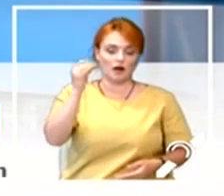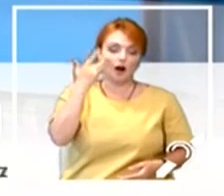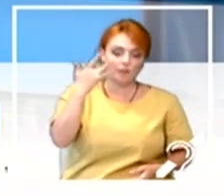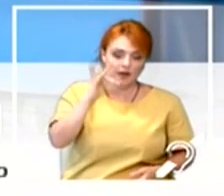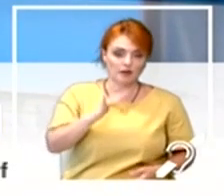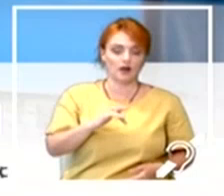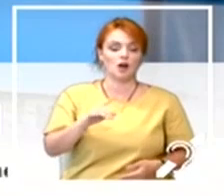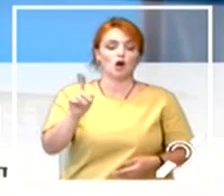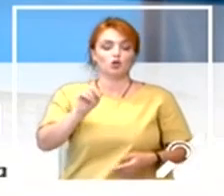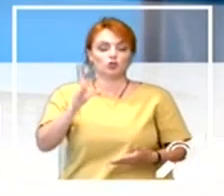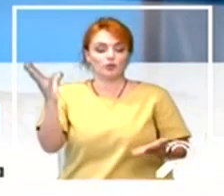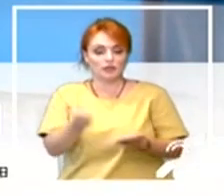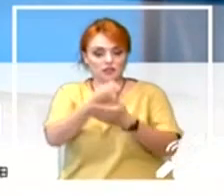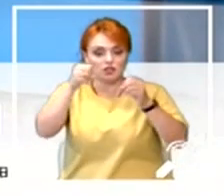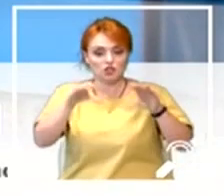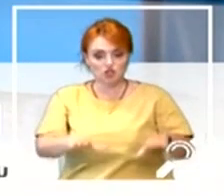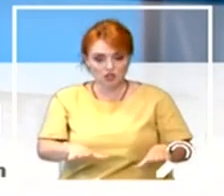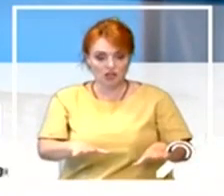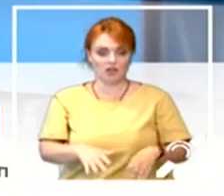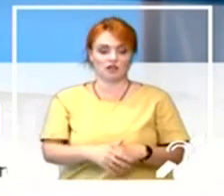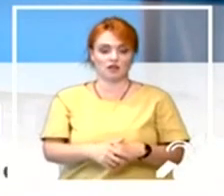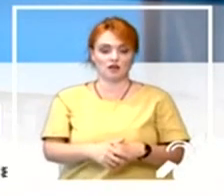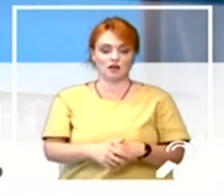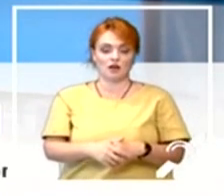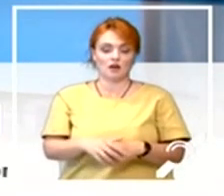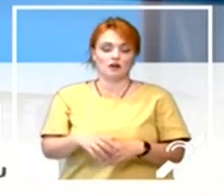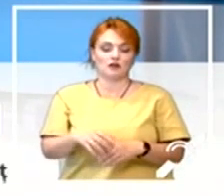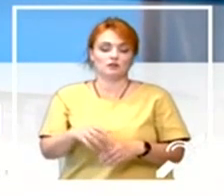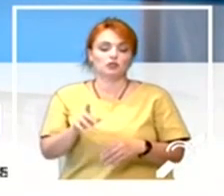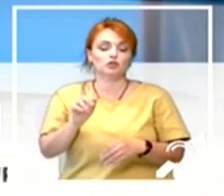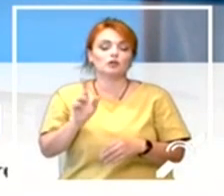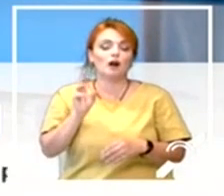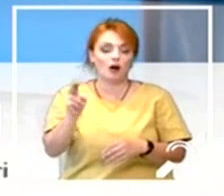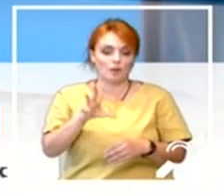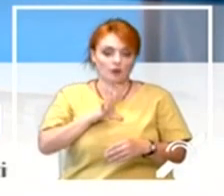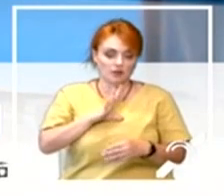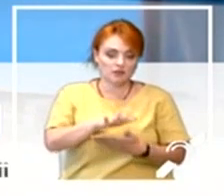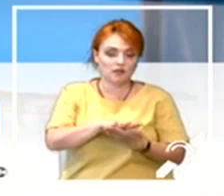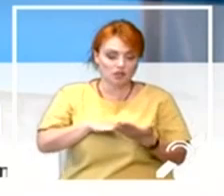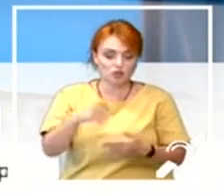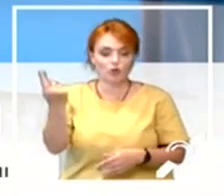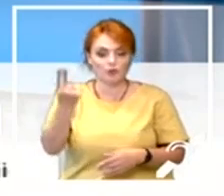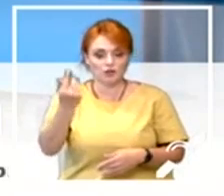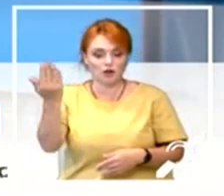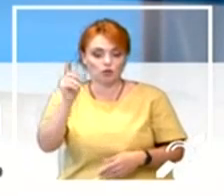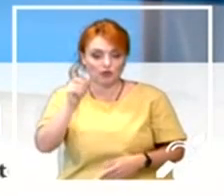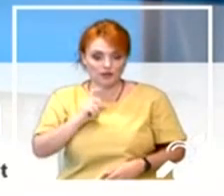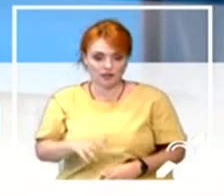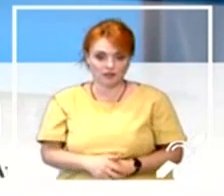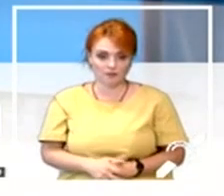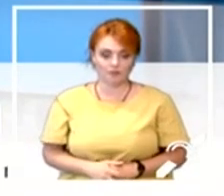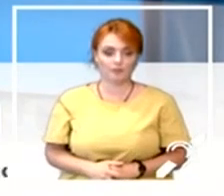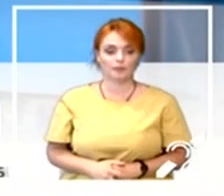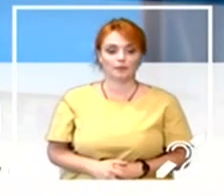decizia Rusiei de a ieși din inițiativa pentru cereale la Marea Neagră. Republica Moldova a fost reprezentată de ministrul Agriculturii,